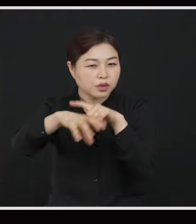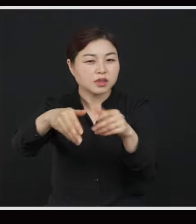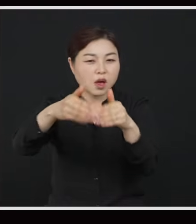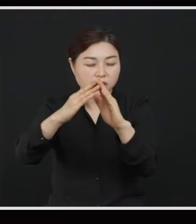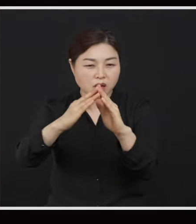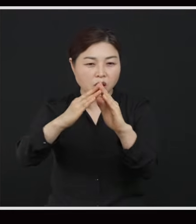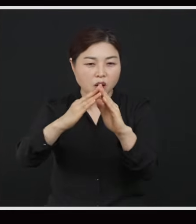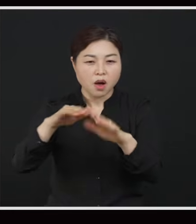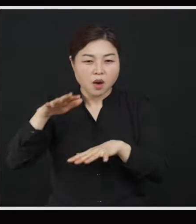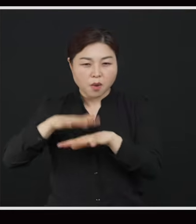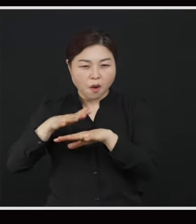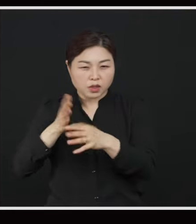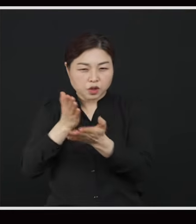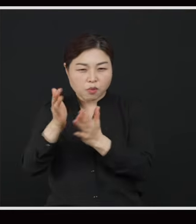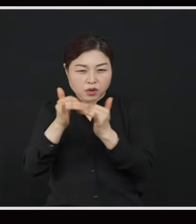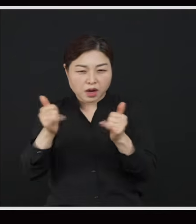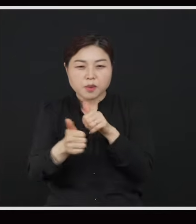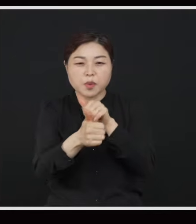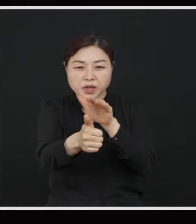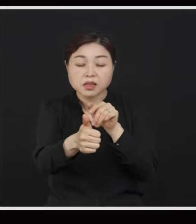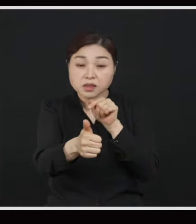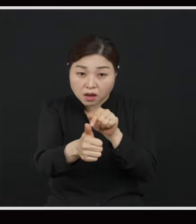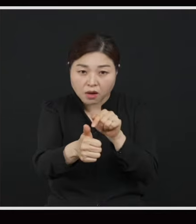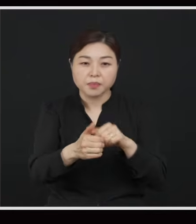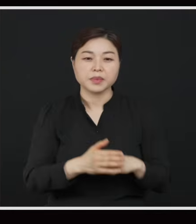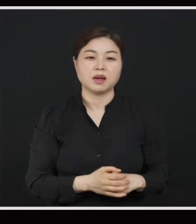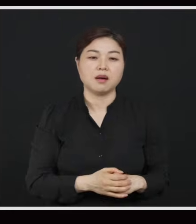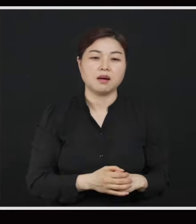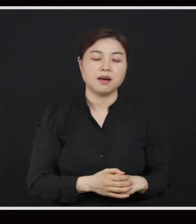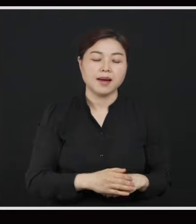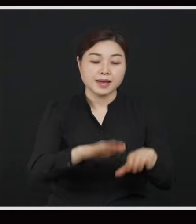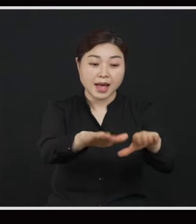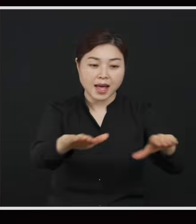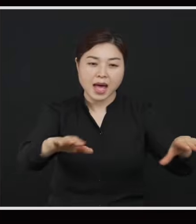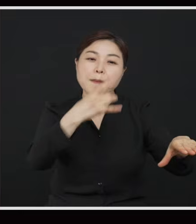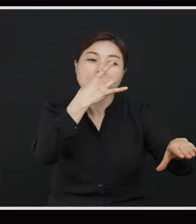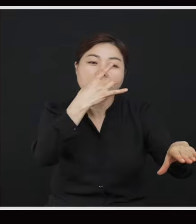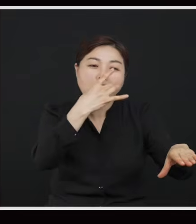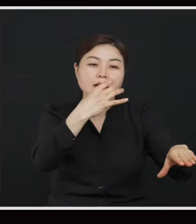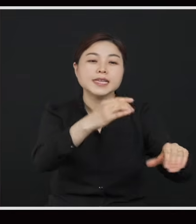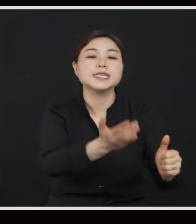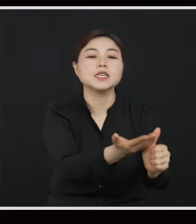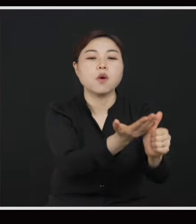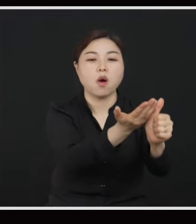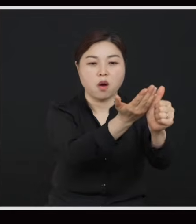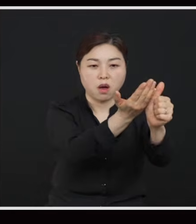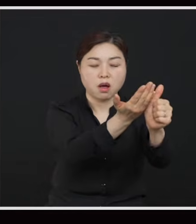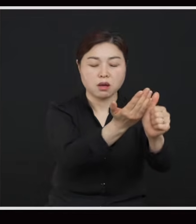그래서 농학자들을 보냈더니 난쟁이 벼를 만들어요. 그래서